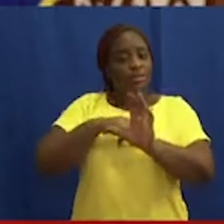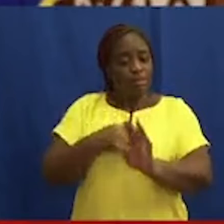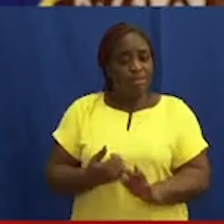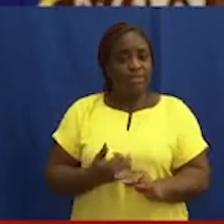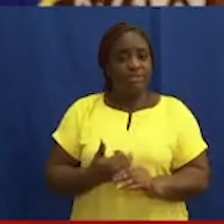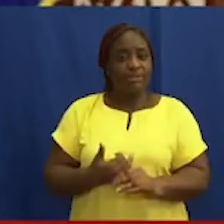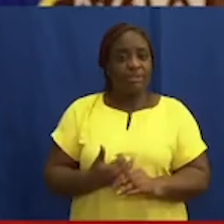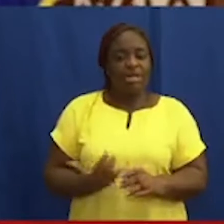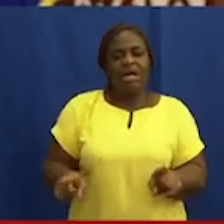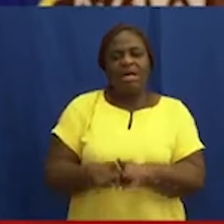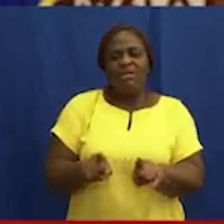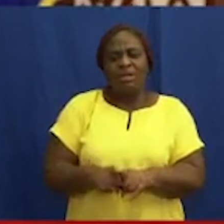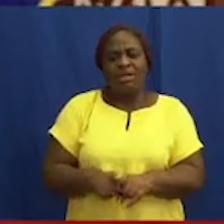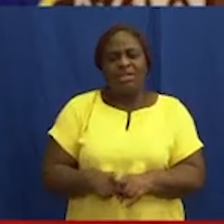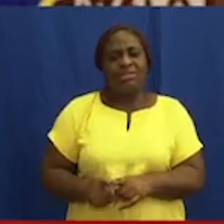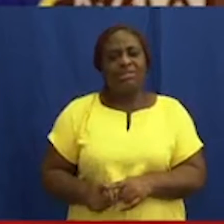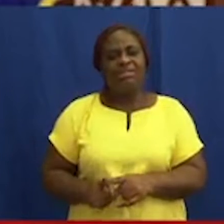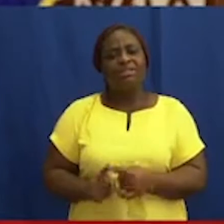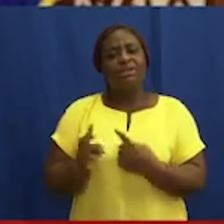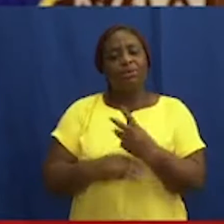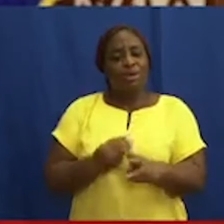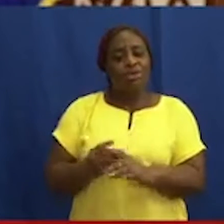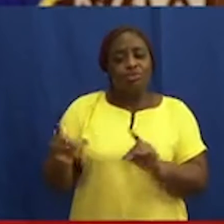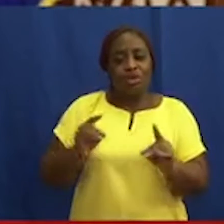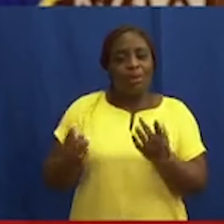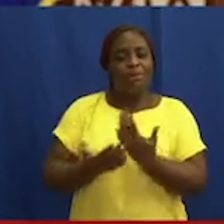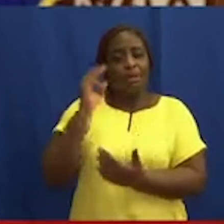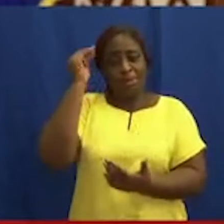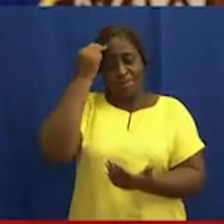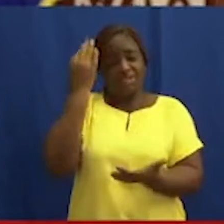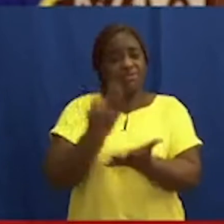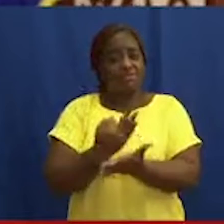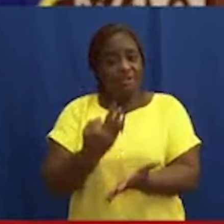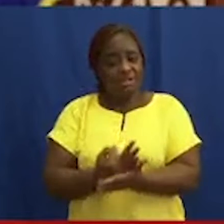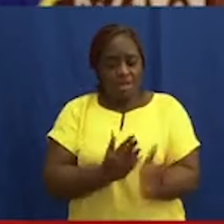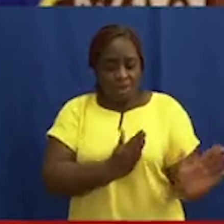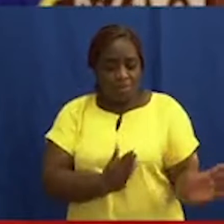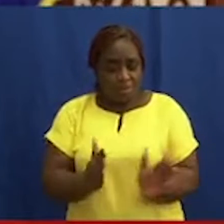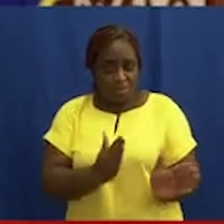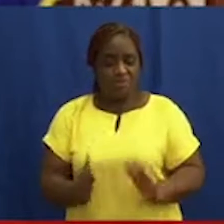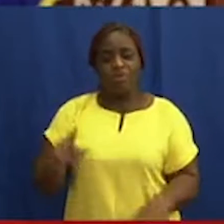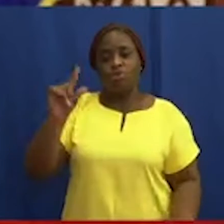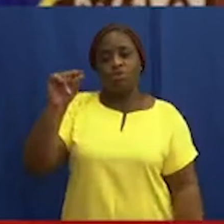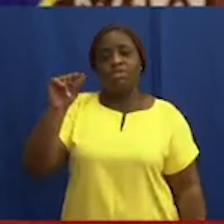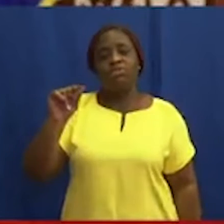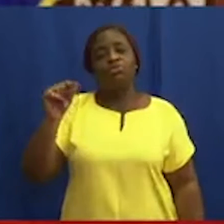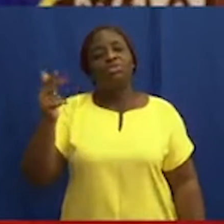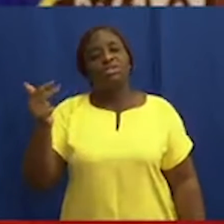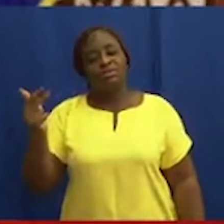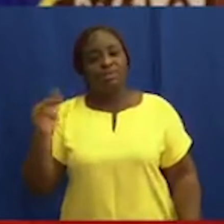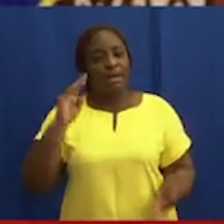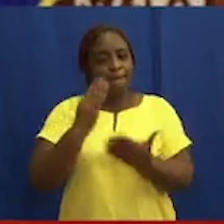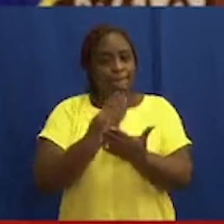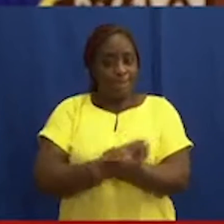matakai na ganin mun rage dogaro kan ababen da muke shigowa da su wanda hakan zai taimaka wa tattalin arzikin mu a